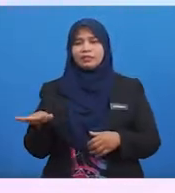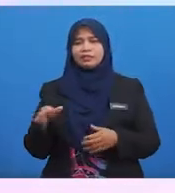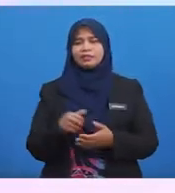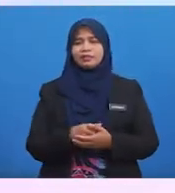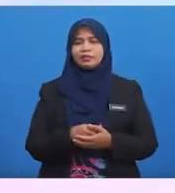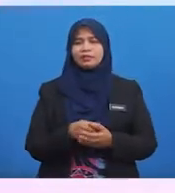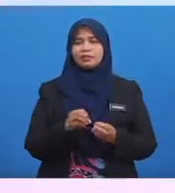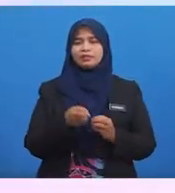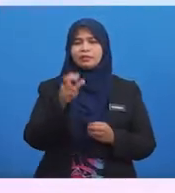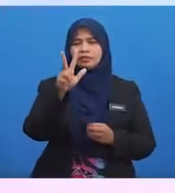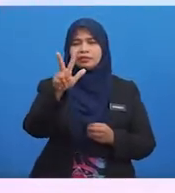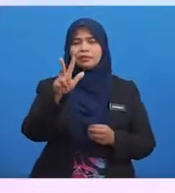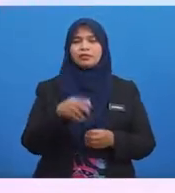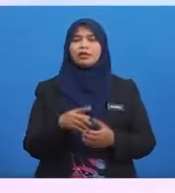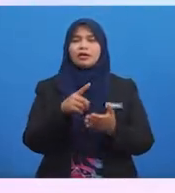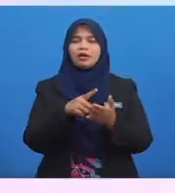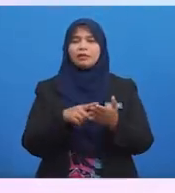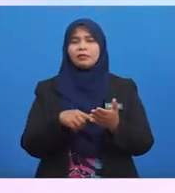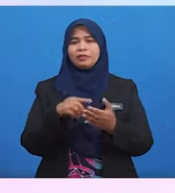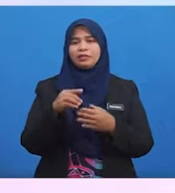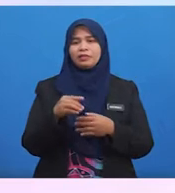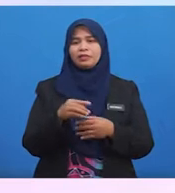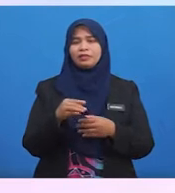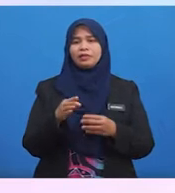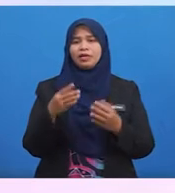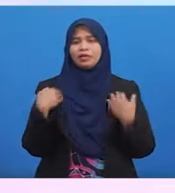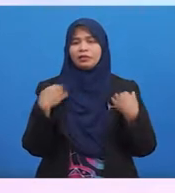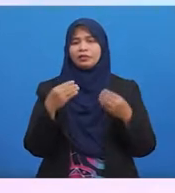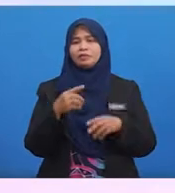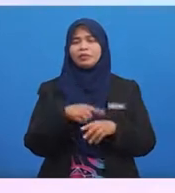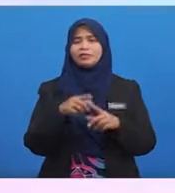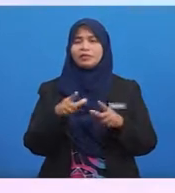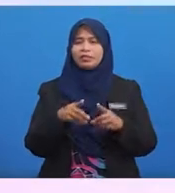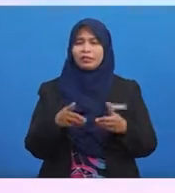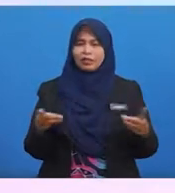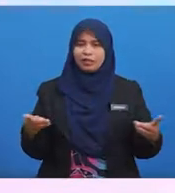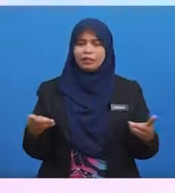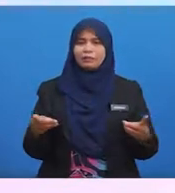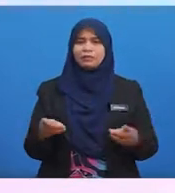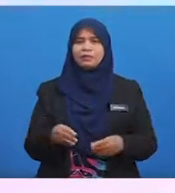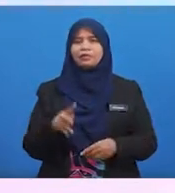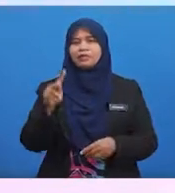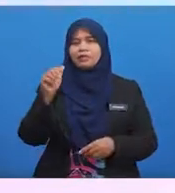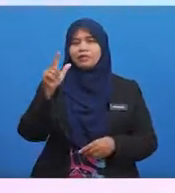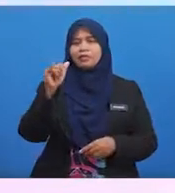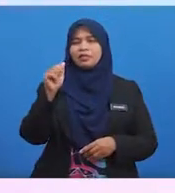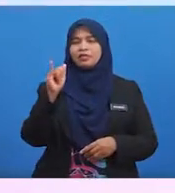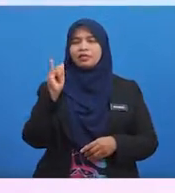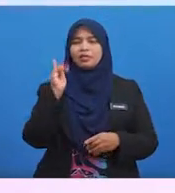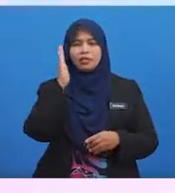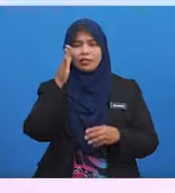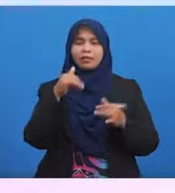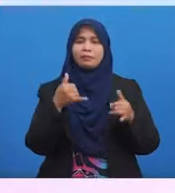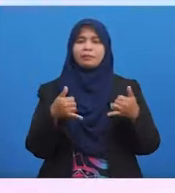situasi tidem apabila mempunyai masa lapang kalau akan bermain dengan adik